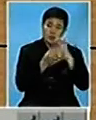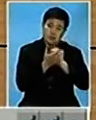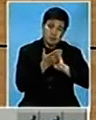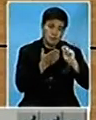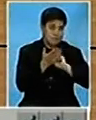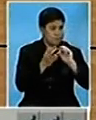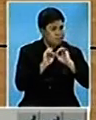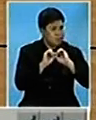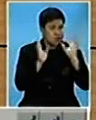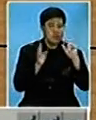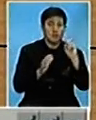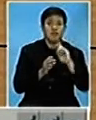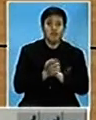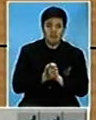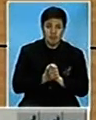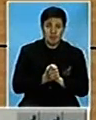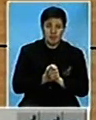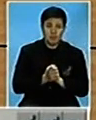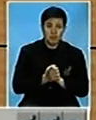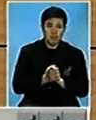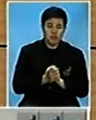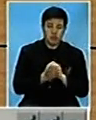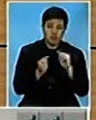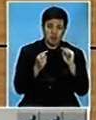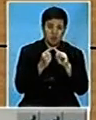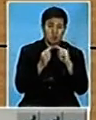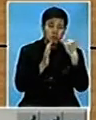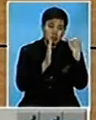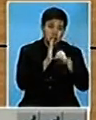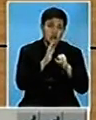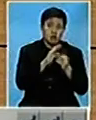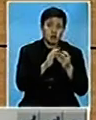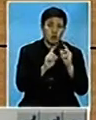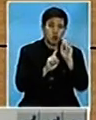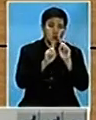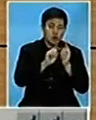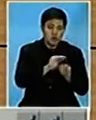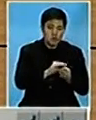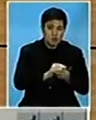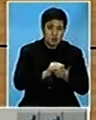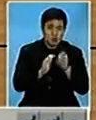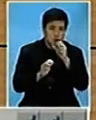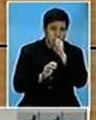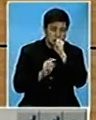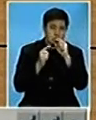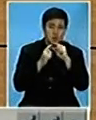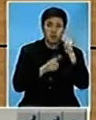ว่าสำหรับคดีซุกหุ้นอันมีพันตำรวจโททักษิณตกเป็นผู้ถูกกล่าวห